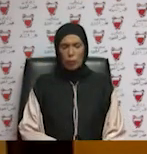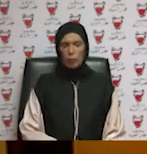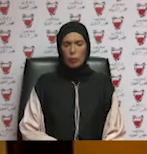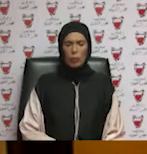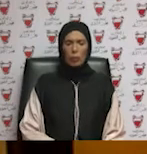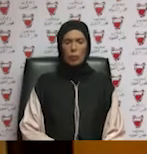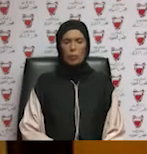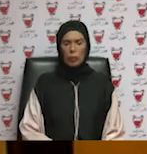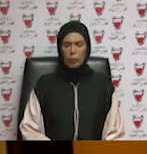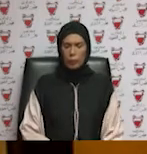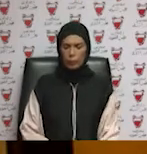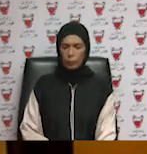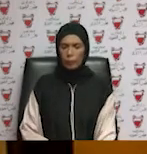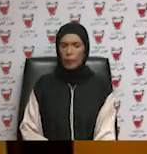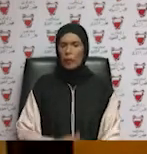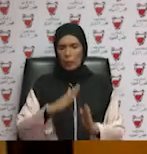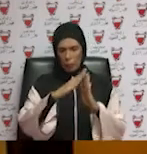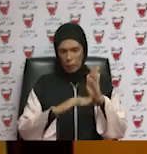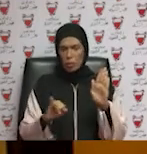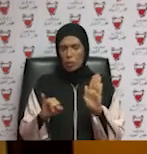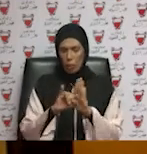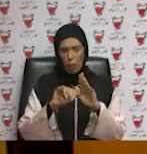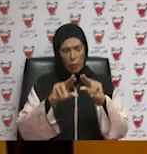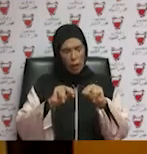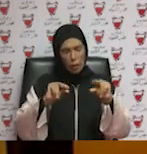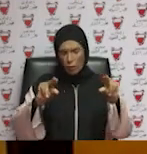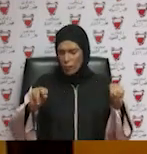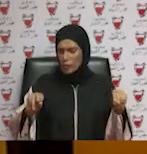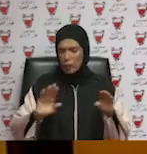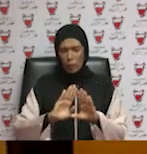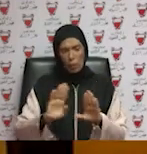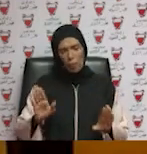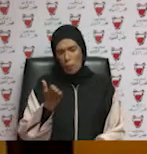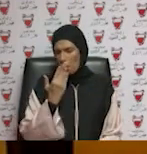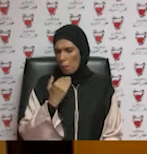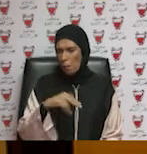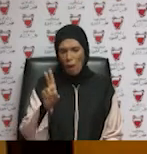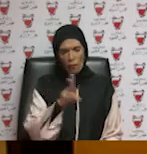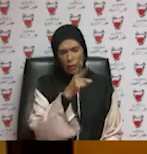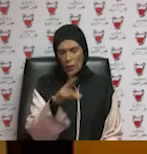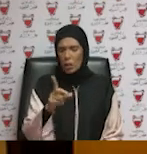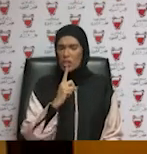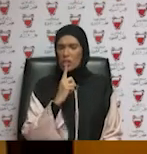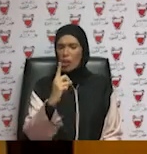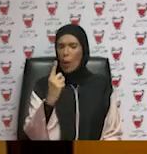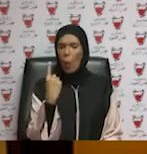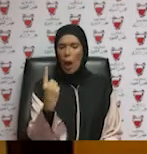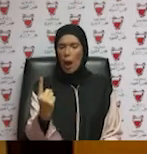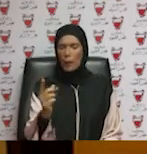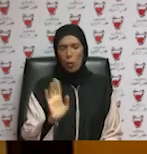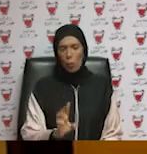إن إحنا نتمسك في نص المادة مثل ما هي والإبقاء على موضوع سنة واحدة فقط على